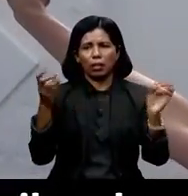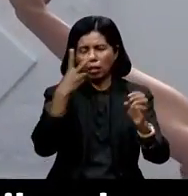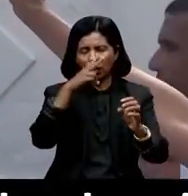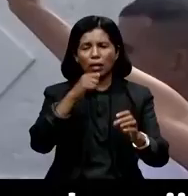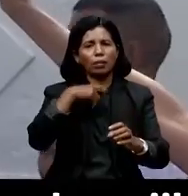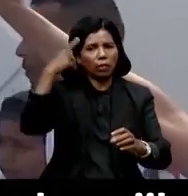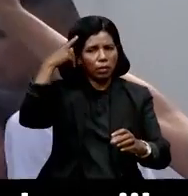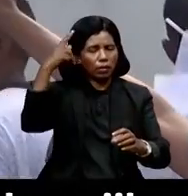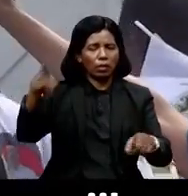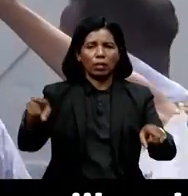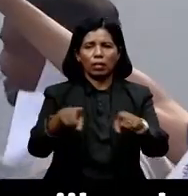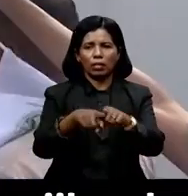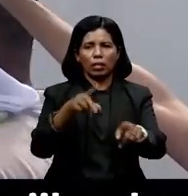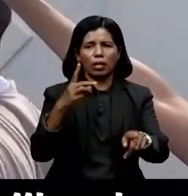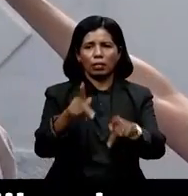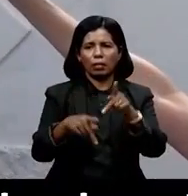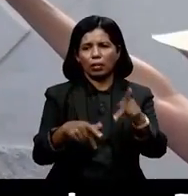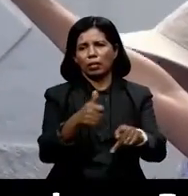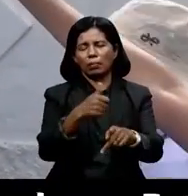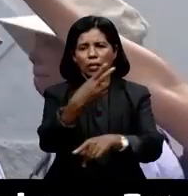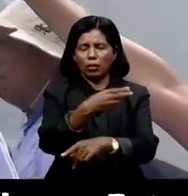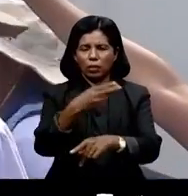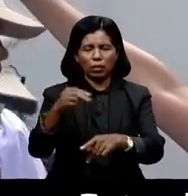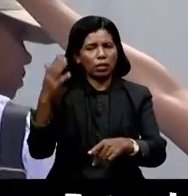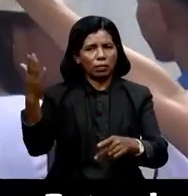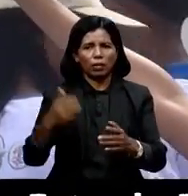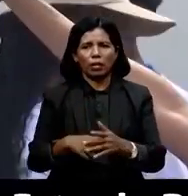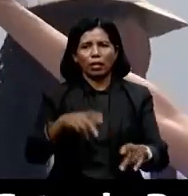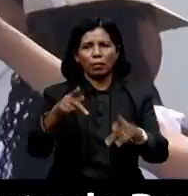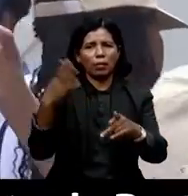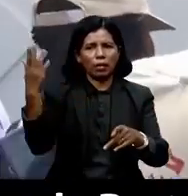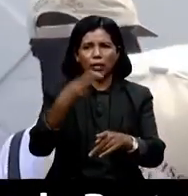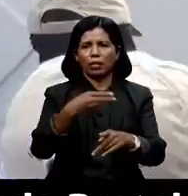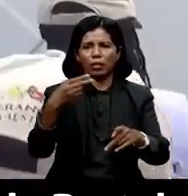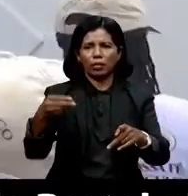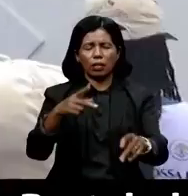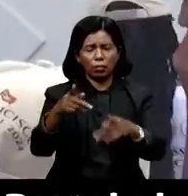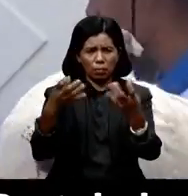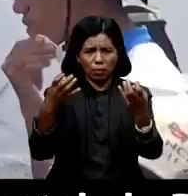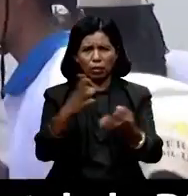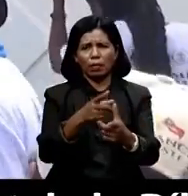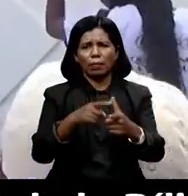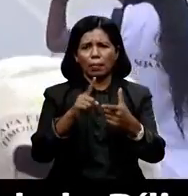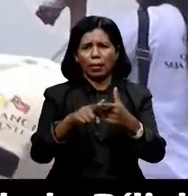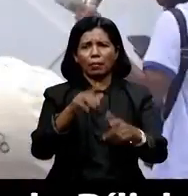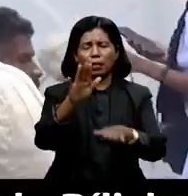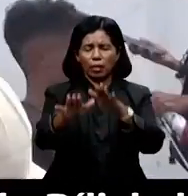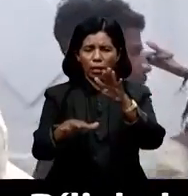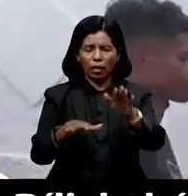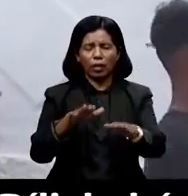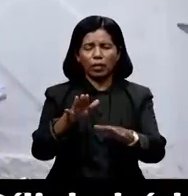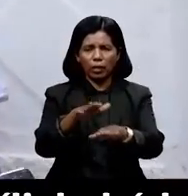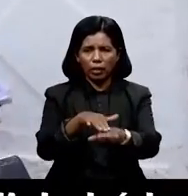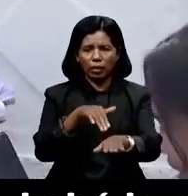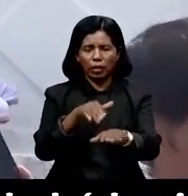papa, kane samu sami hare mania he Indonesia ne bani. Ema Indonesia o terrorista barak, bele lau ni neik.